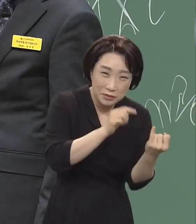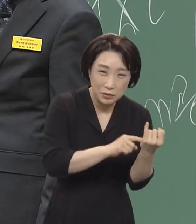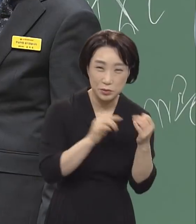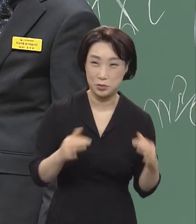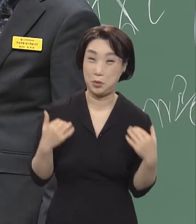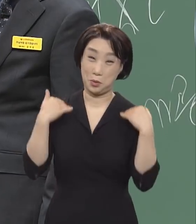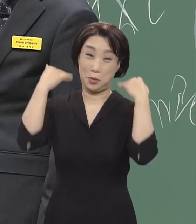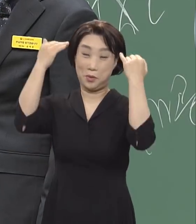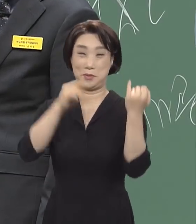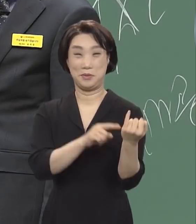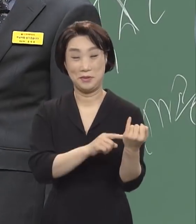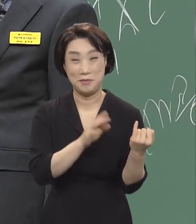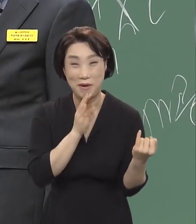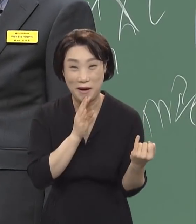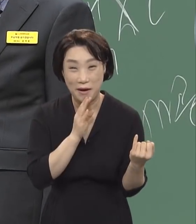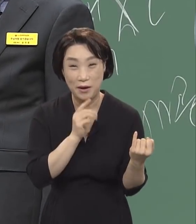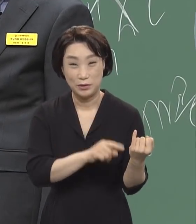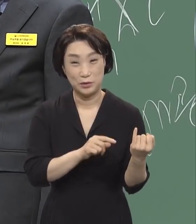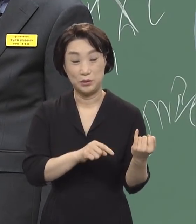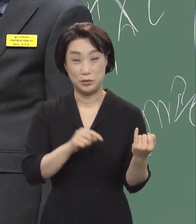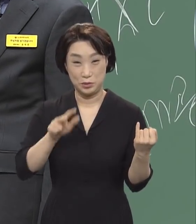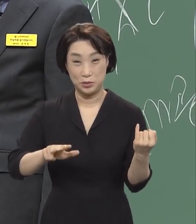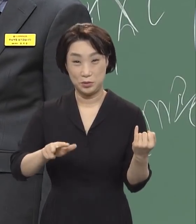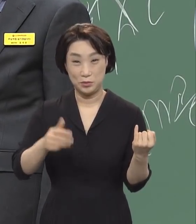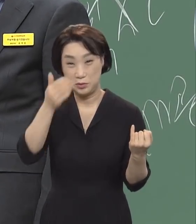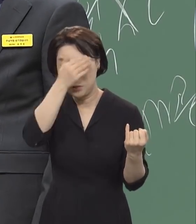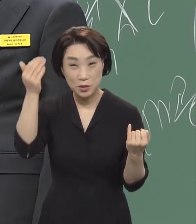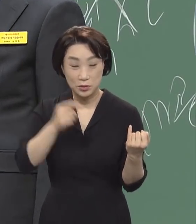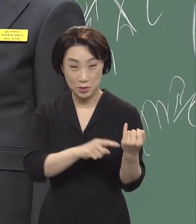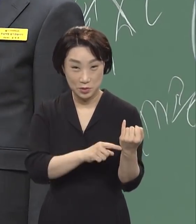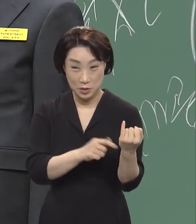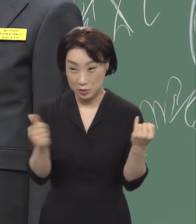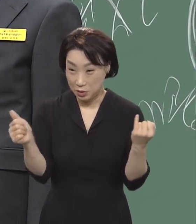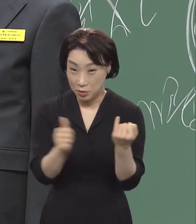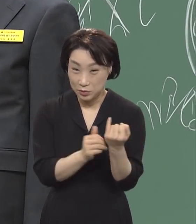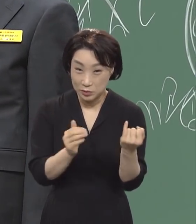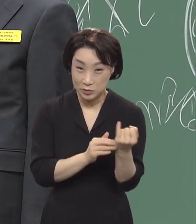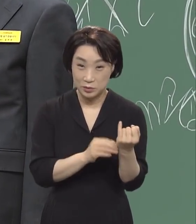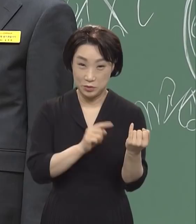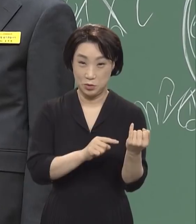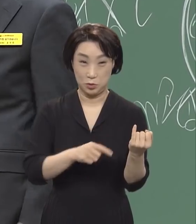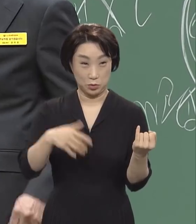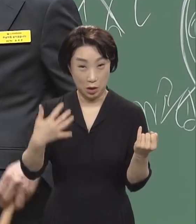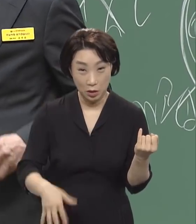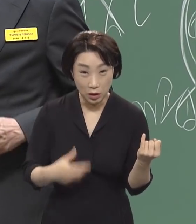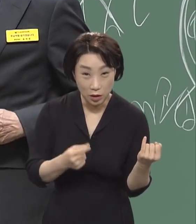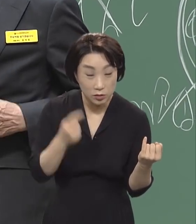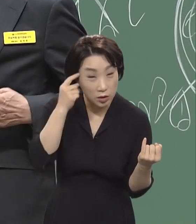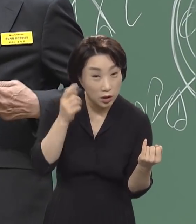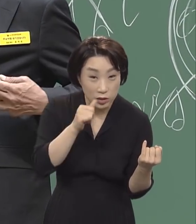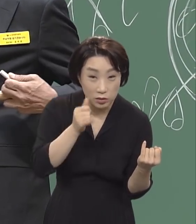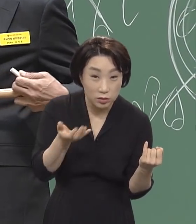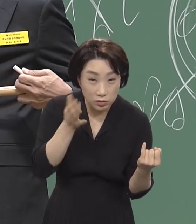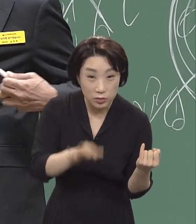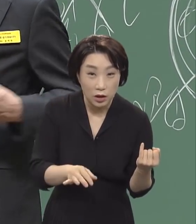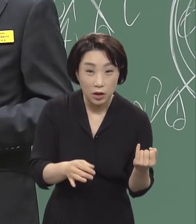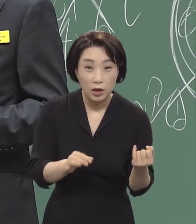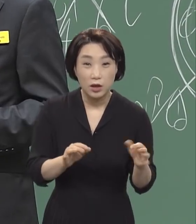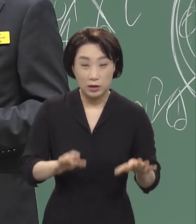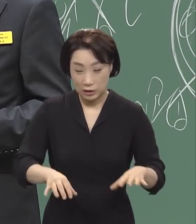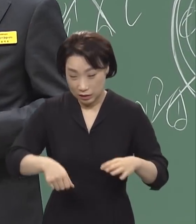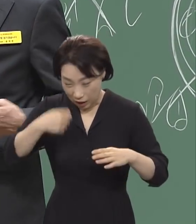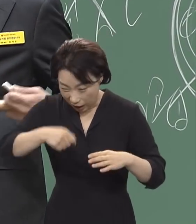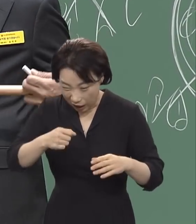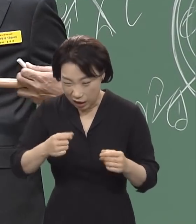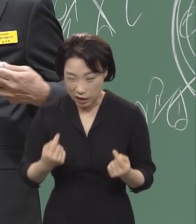이게 뭐냐. 지금은 굉장히 청년이고 결혼하고 아침인데가 대단한 것 같아도 계속 아침